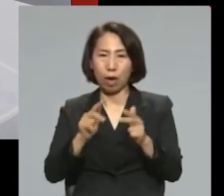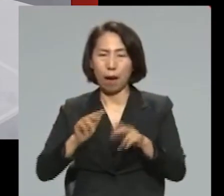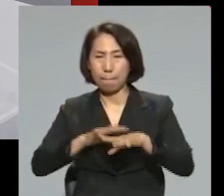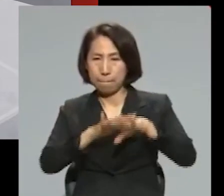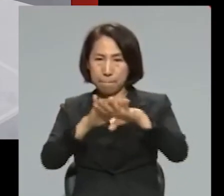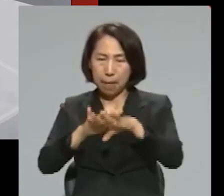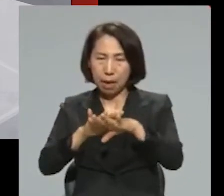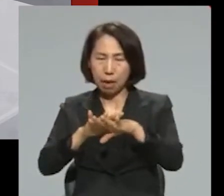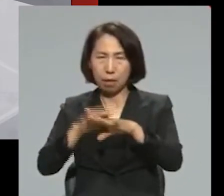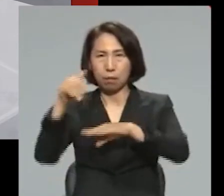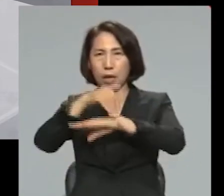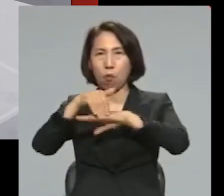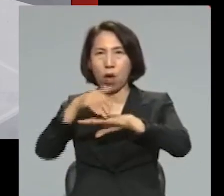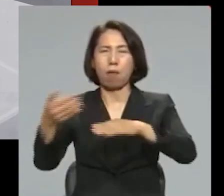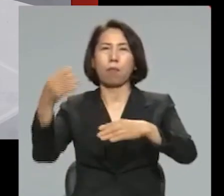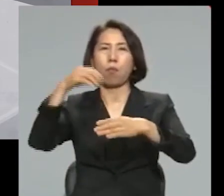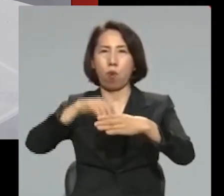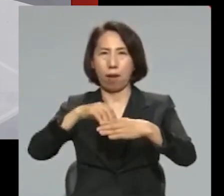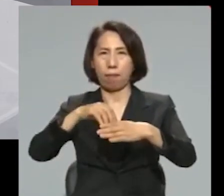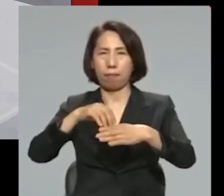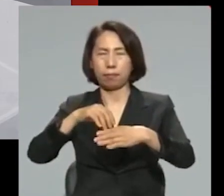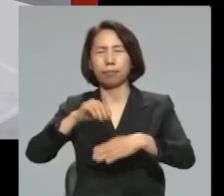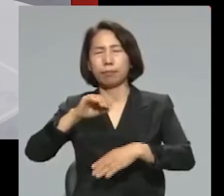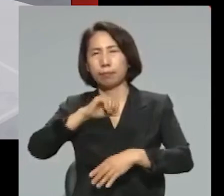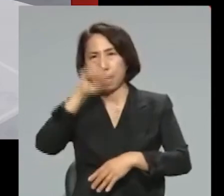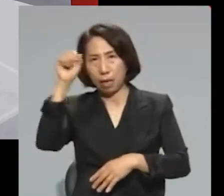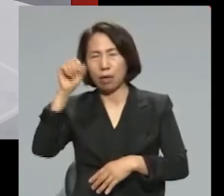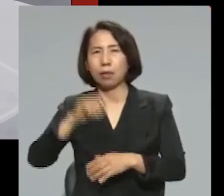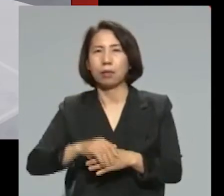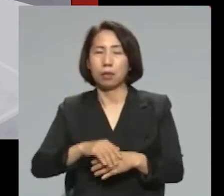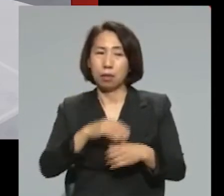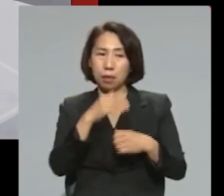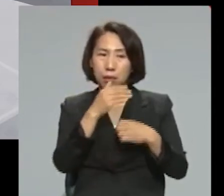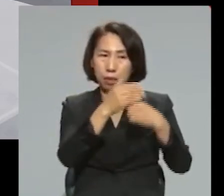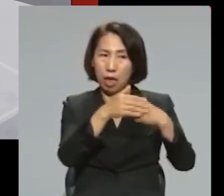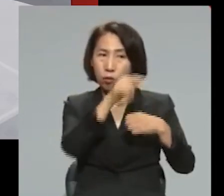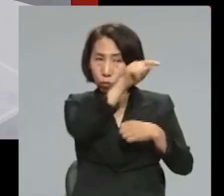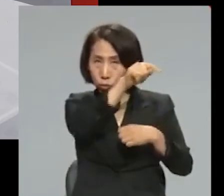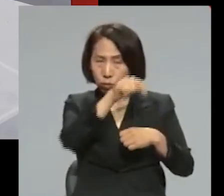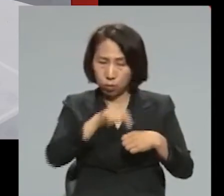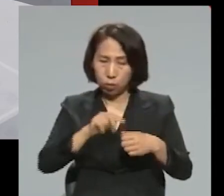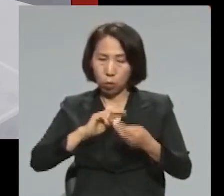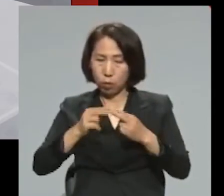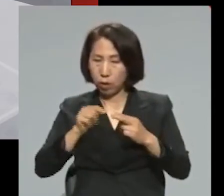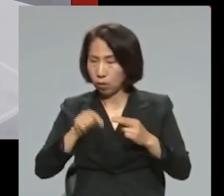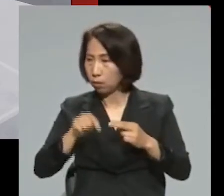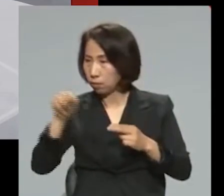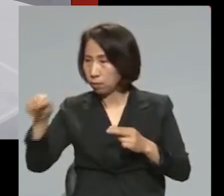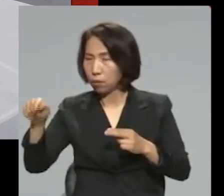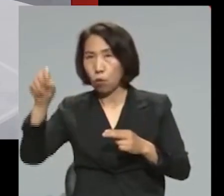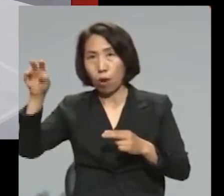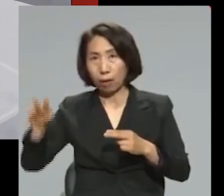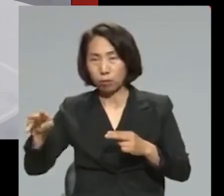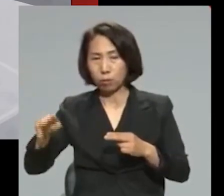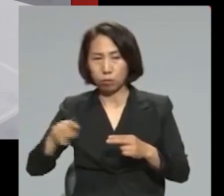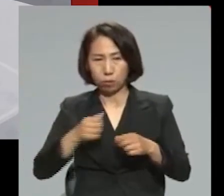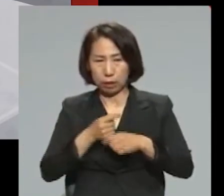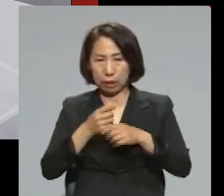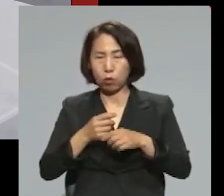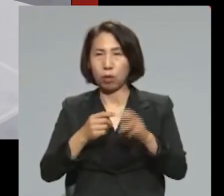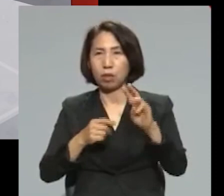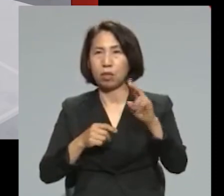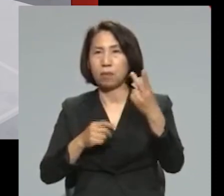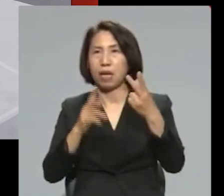포함이 되었습니다. 대구에서 우리 고령을 거쳐 한 200km에 달하는 사업으로서 2030년